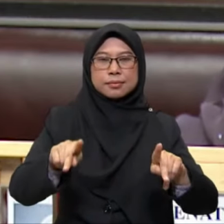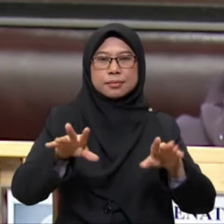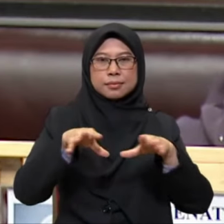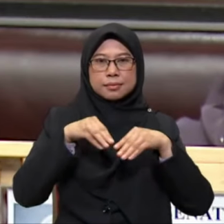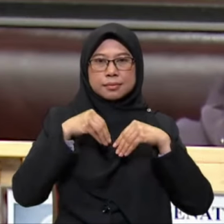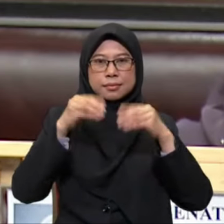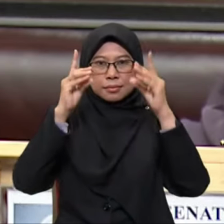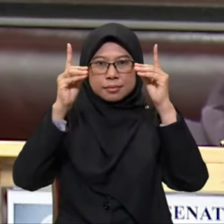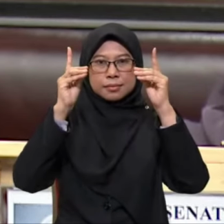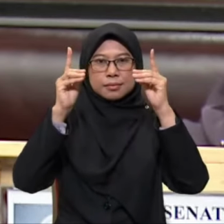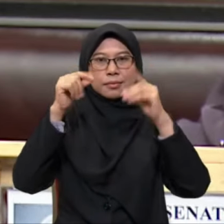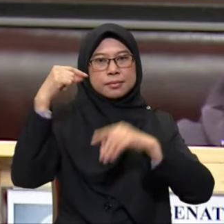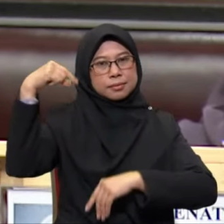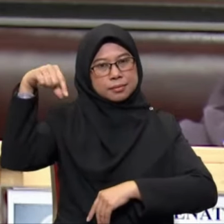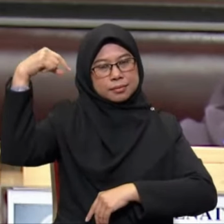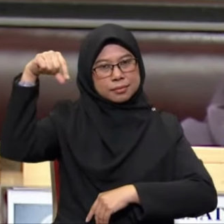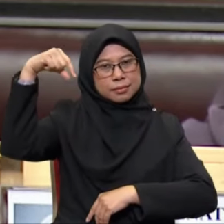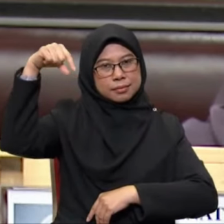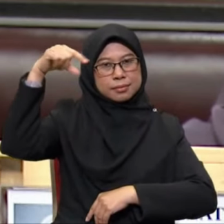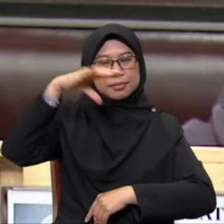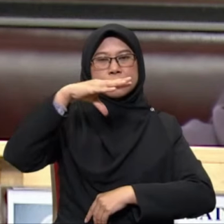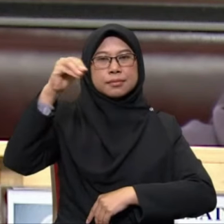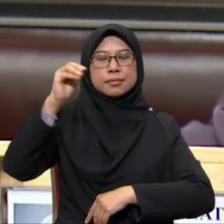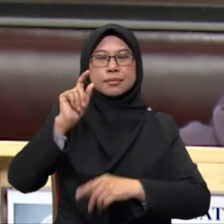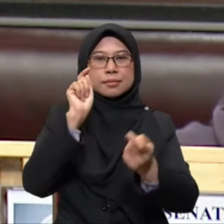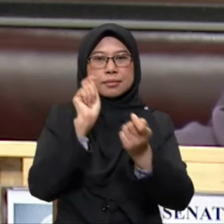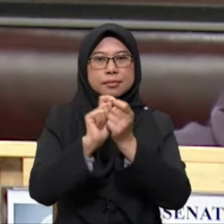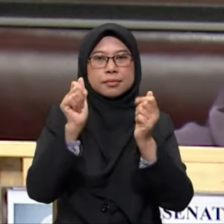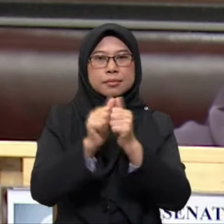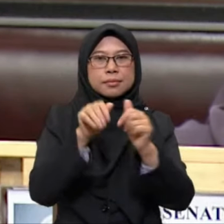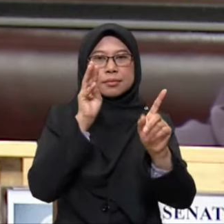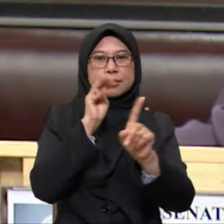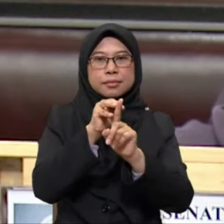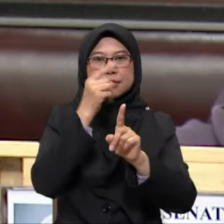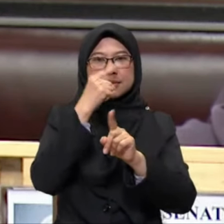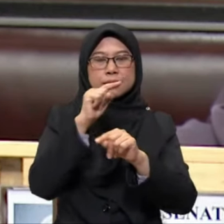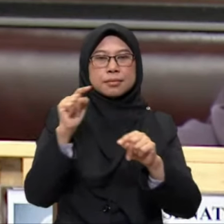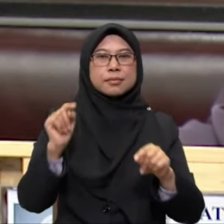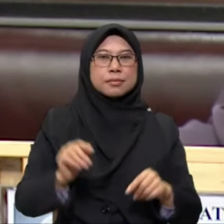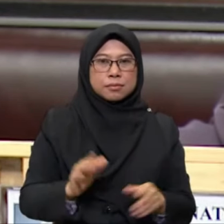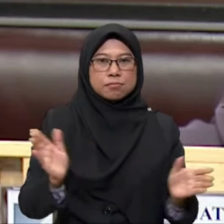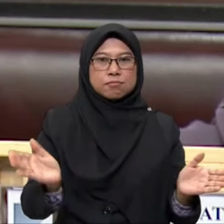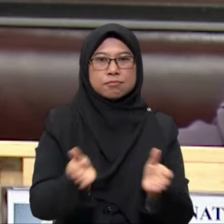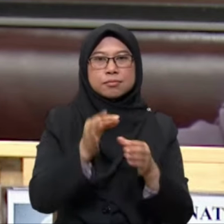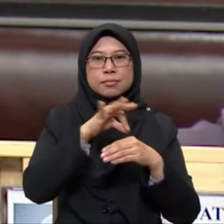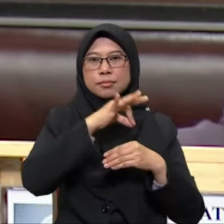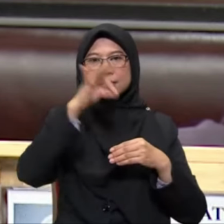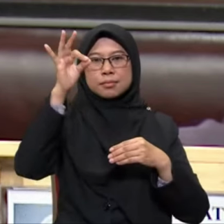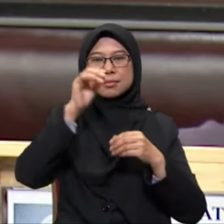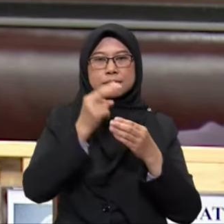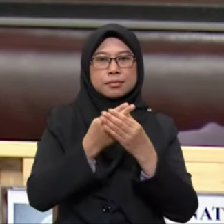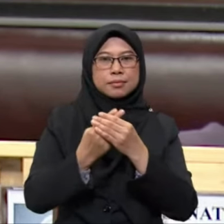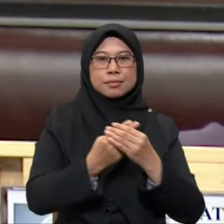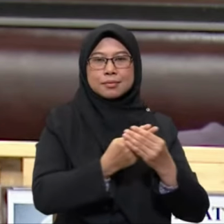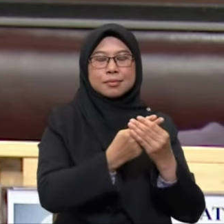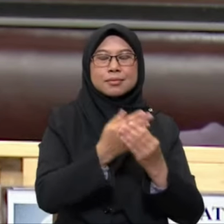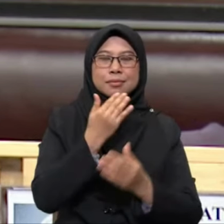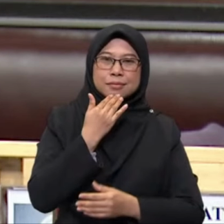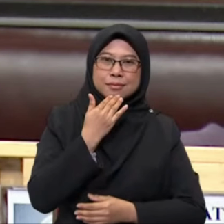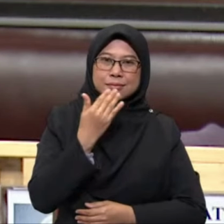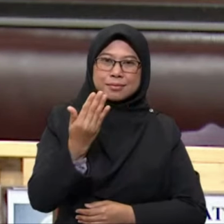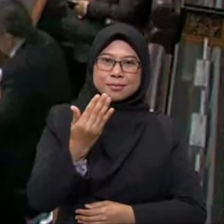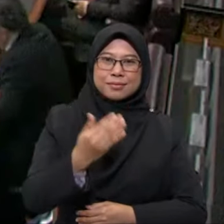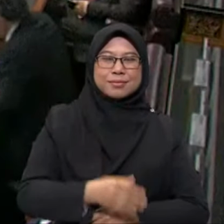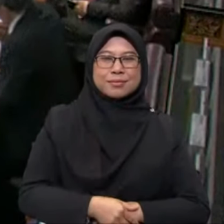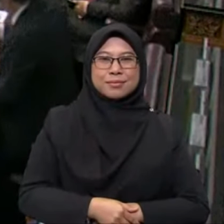menerima pendidikan yang berkualiti dan menepati matlamat bagi menyemai dan memupuk semangat perpaduan. Sekian, terima kasih.